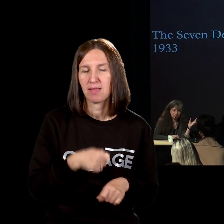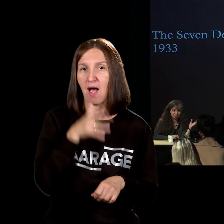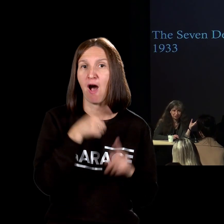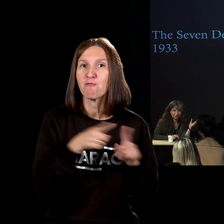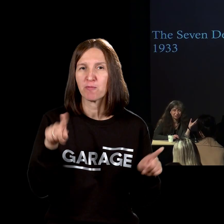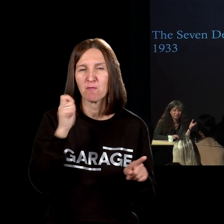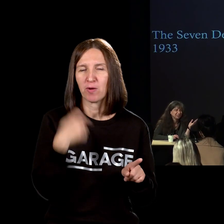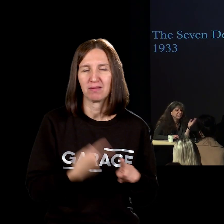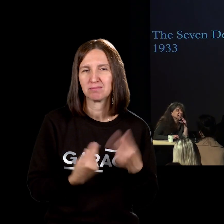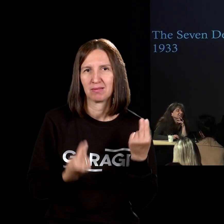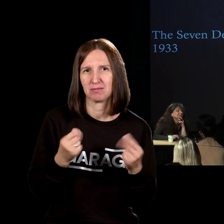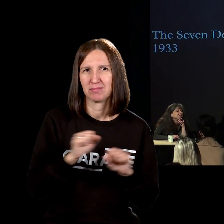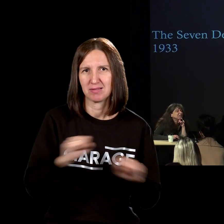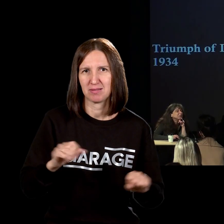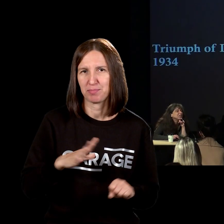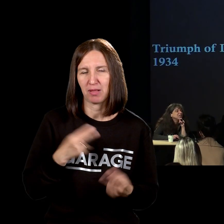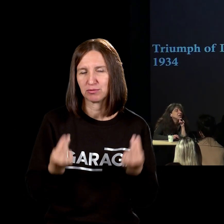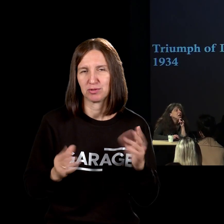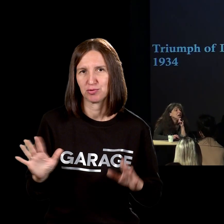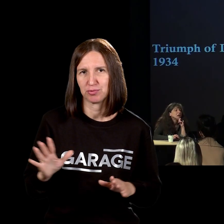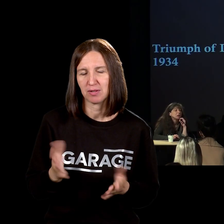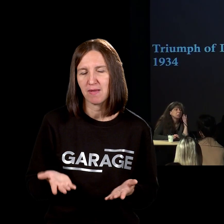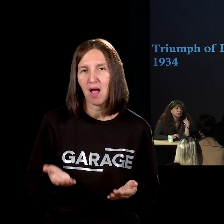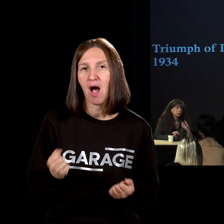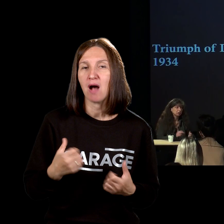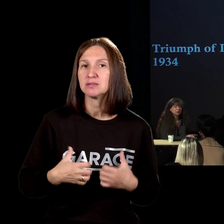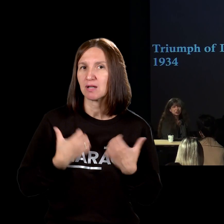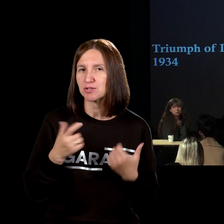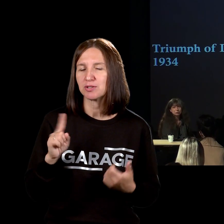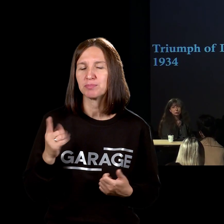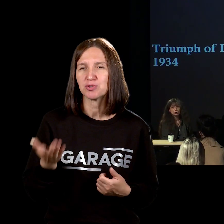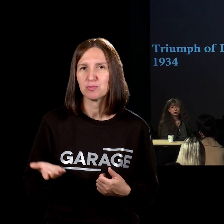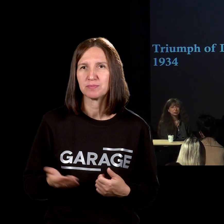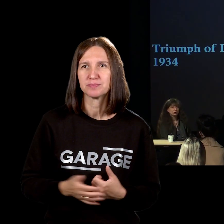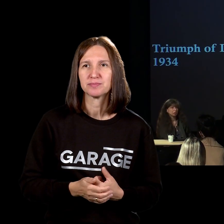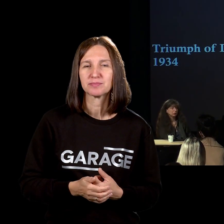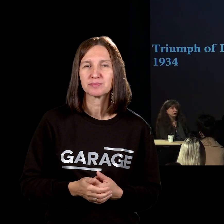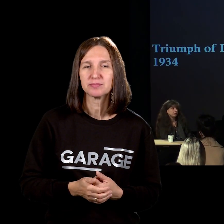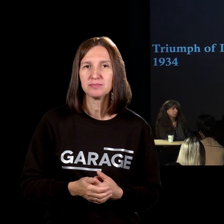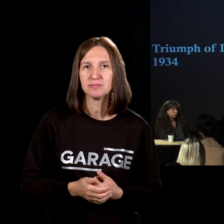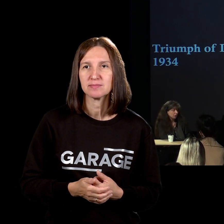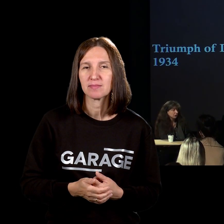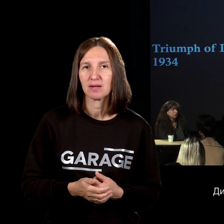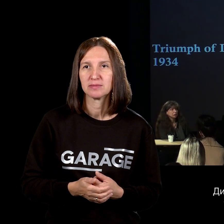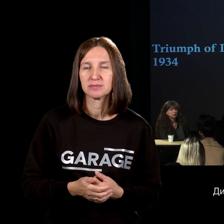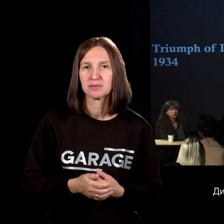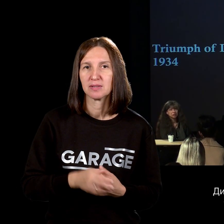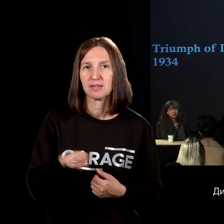достаточно страшно с этим играть. Страшно, потому что